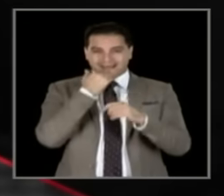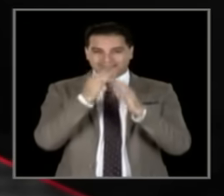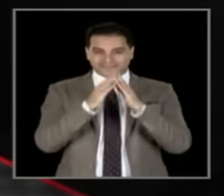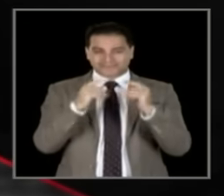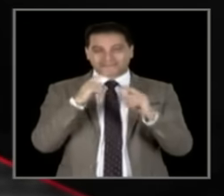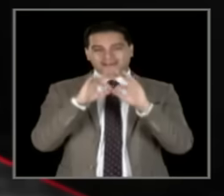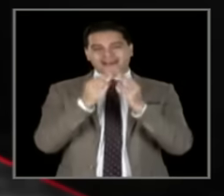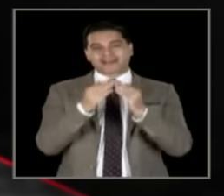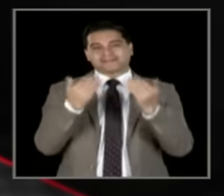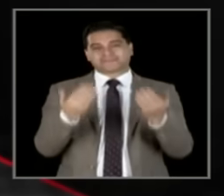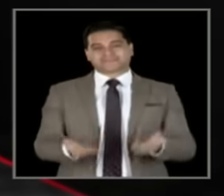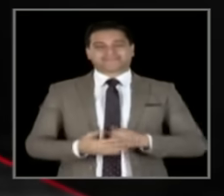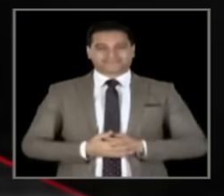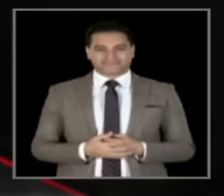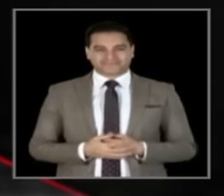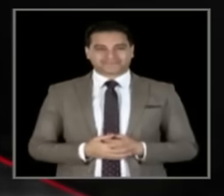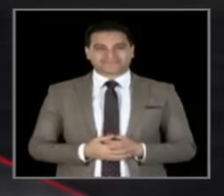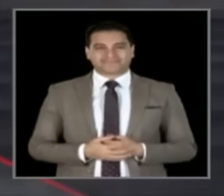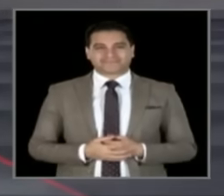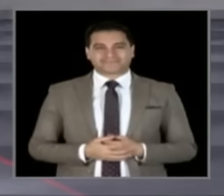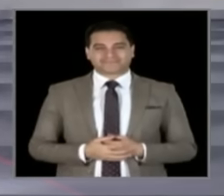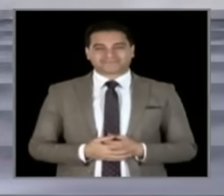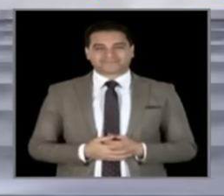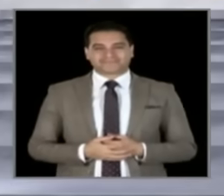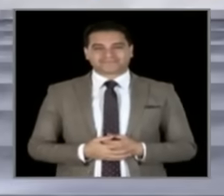المصري، بنك أهل مصر.